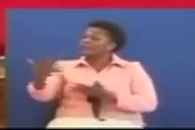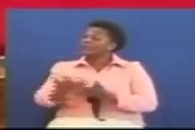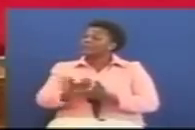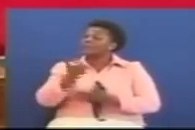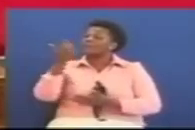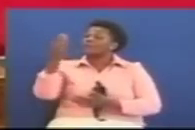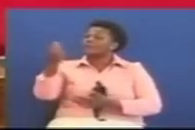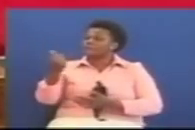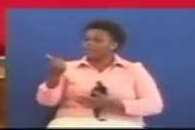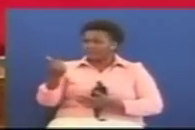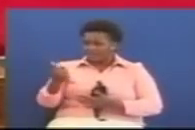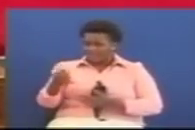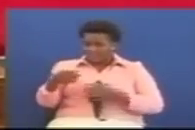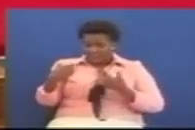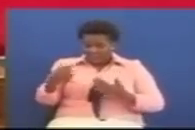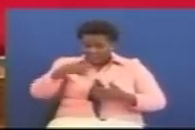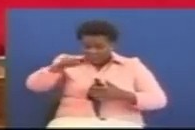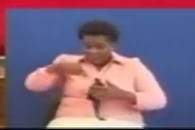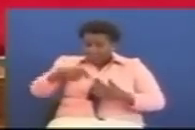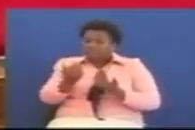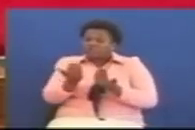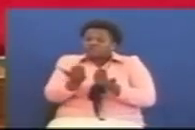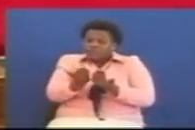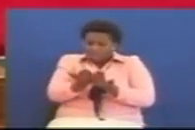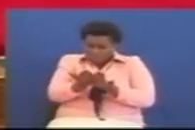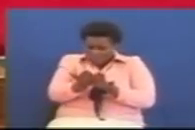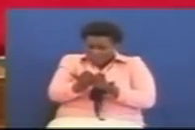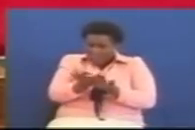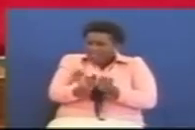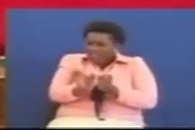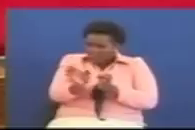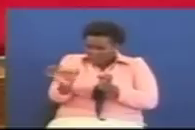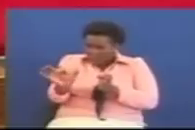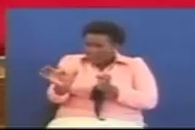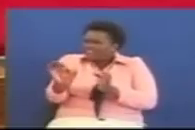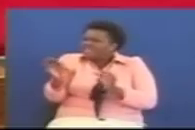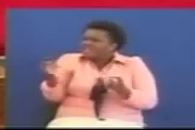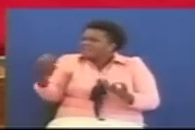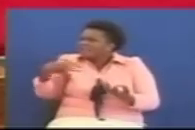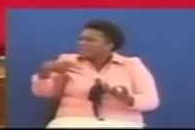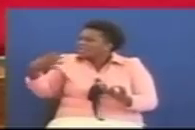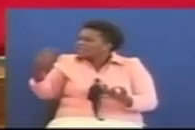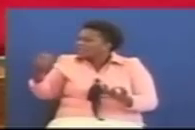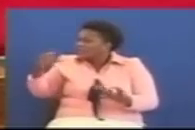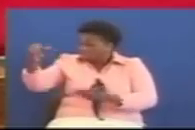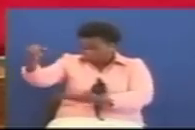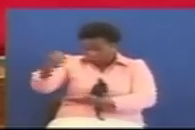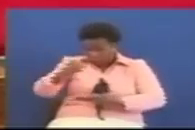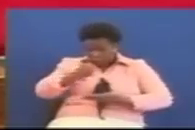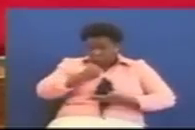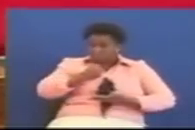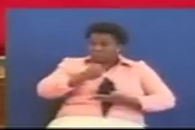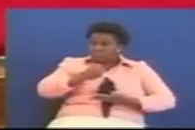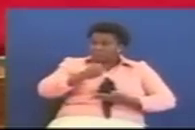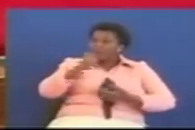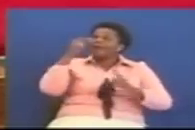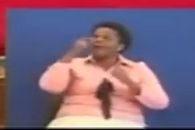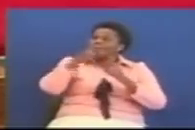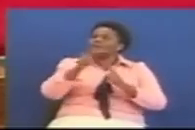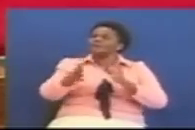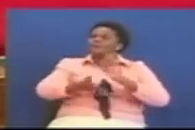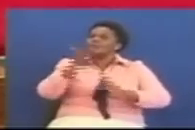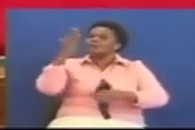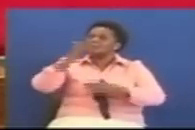kama fedha hizo tukiziomba zilizotengwa tutaweza kuzipata kutoka hazina ili tuzielekeze